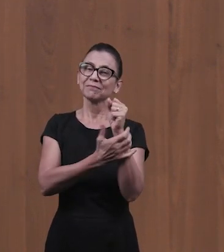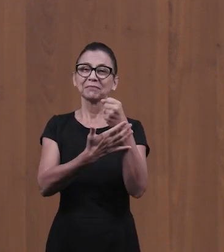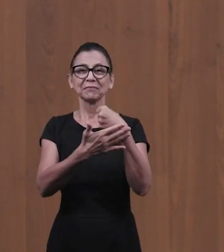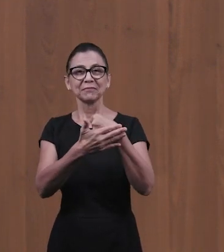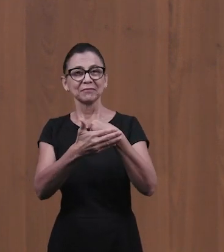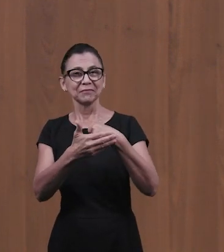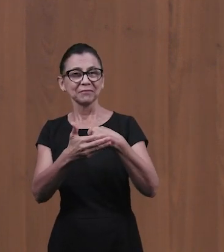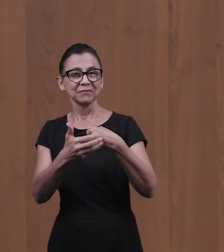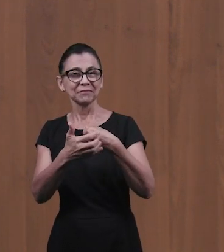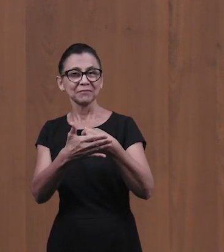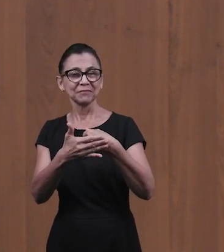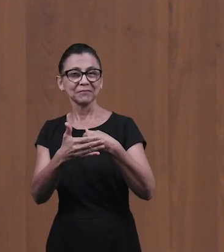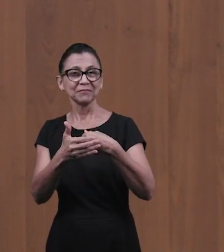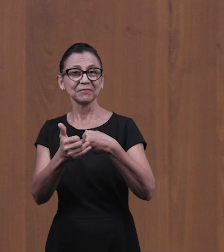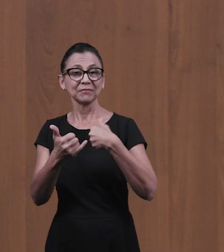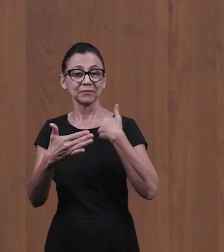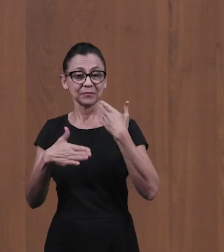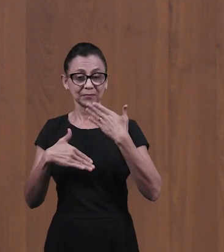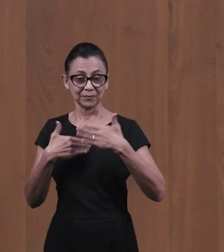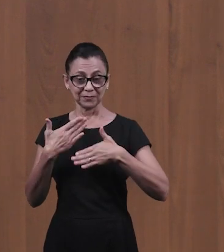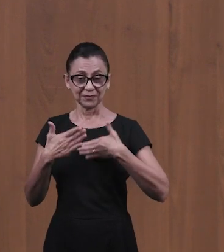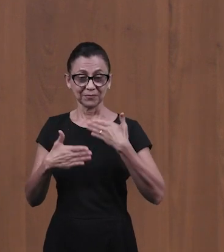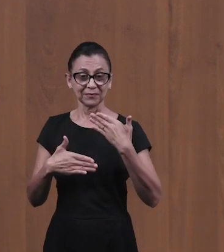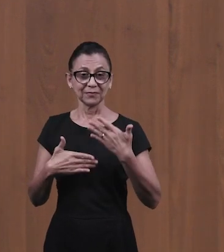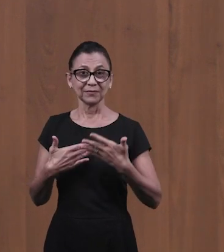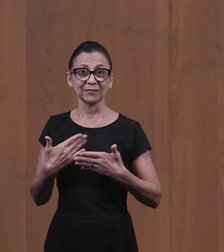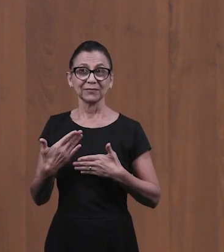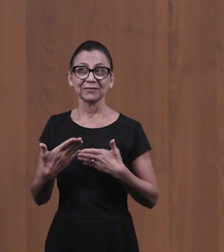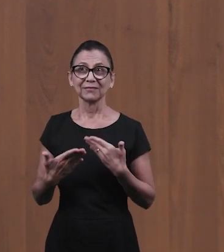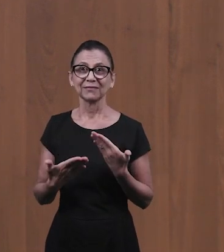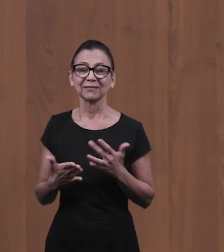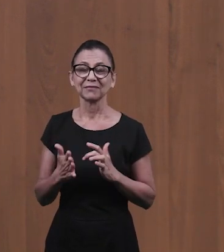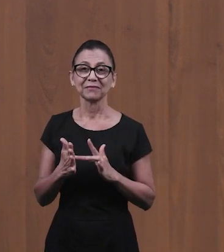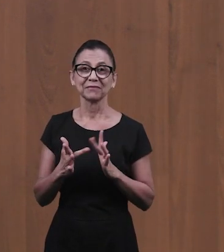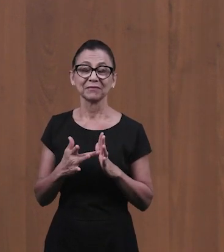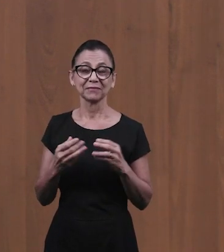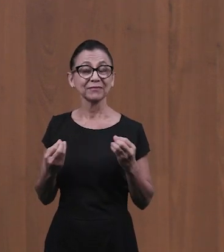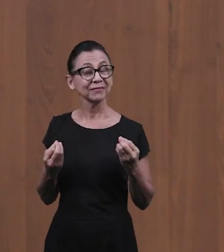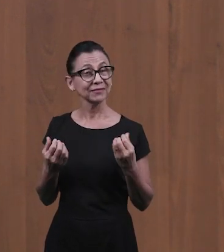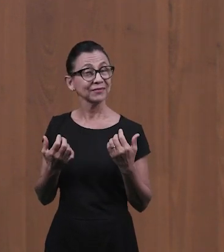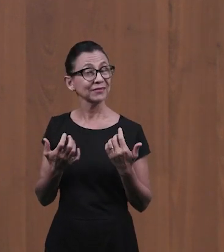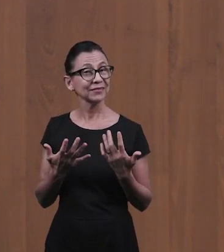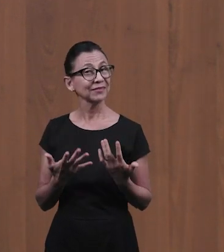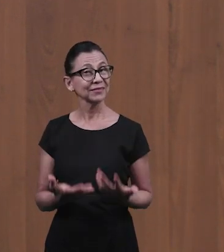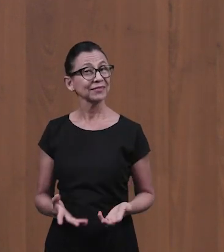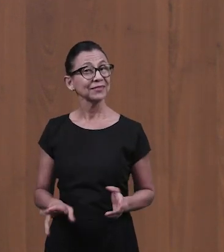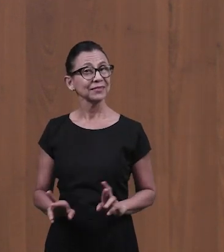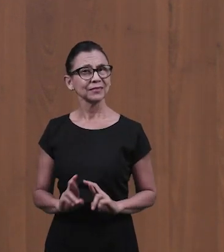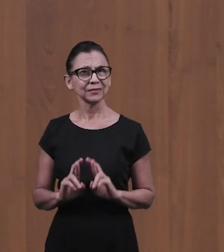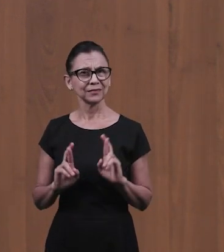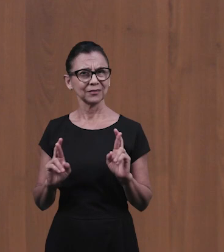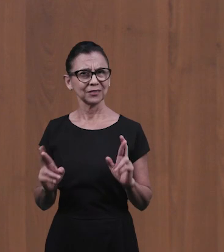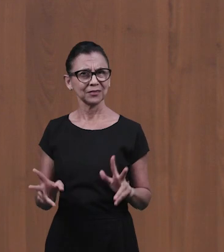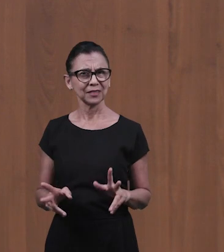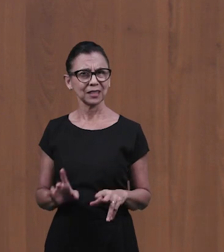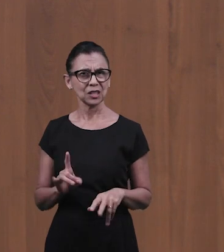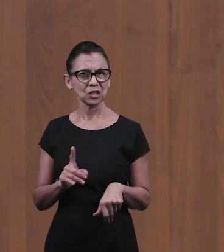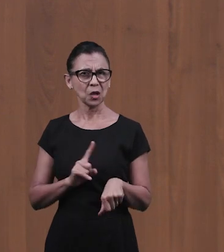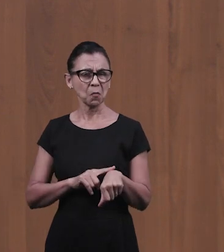la consolation, la joie. Et la joie que Jésus nous donne, ce n'est pas comme la